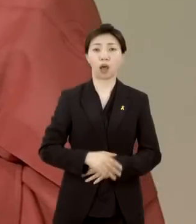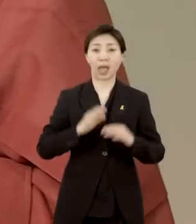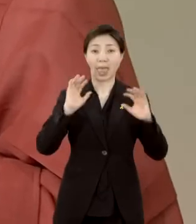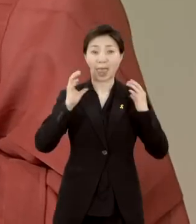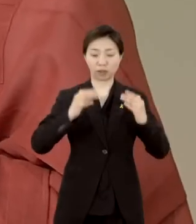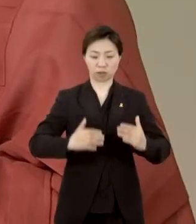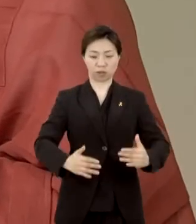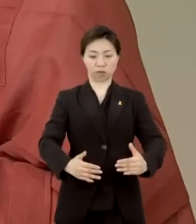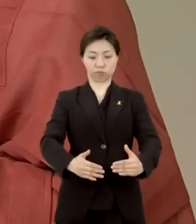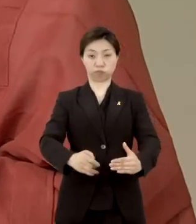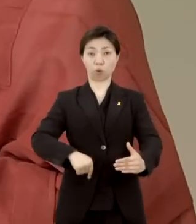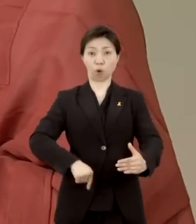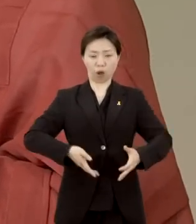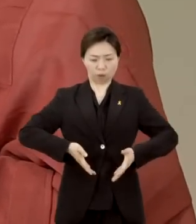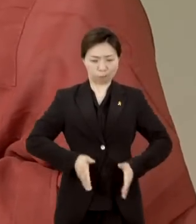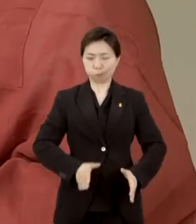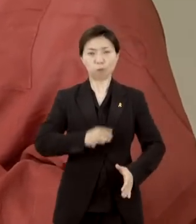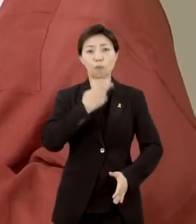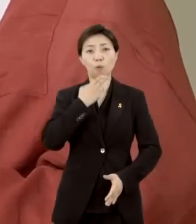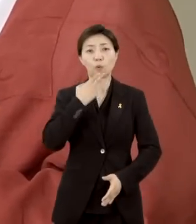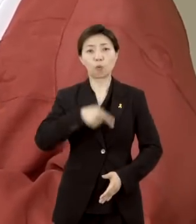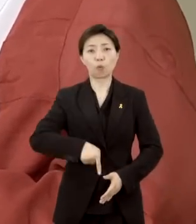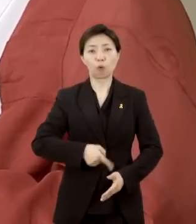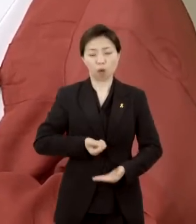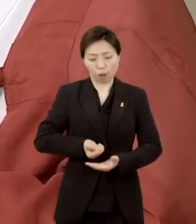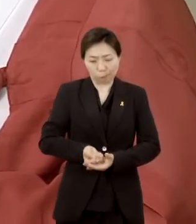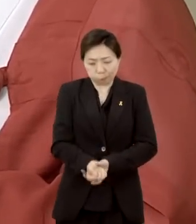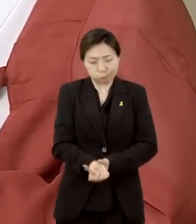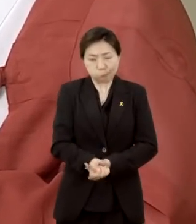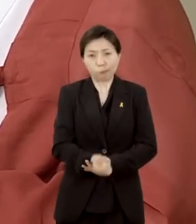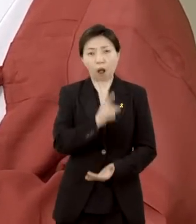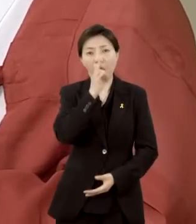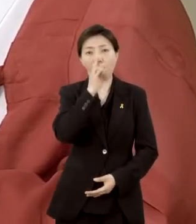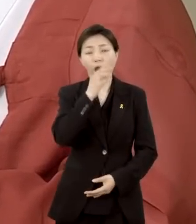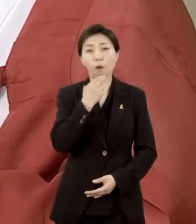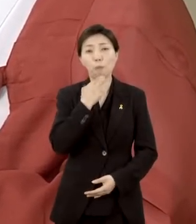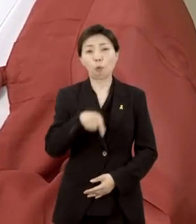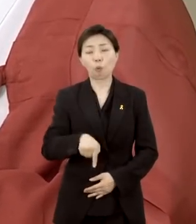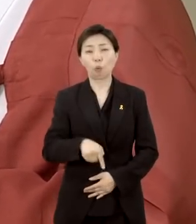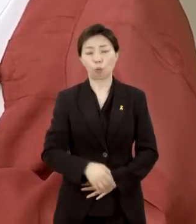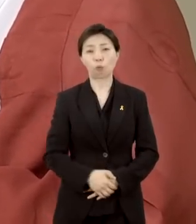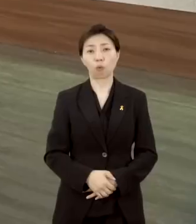엄마 뱃속에서 아이가 나오지를 않더랍니다